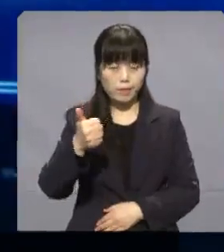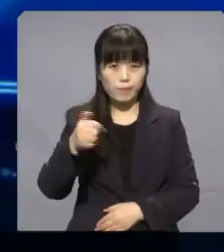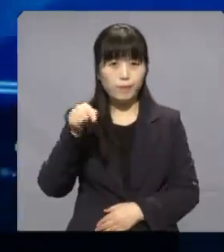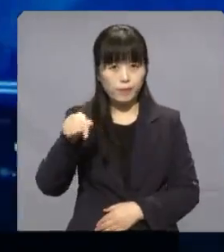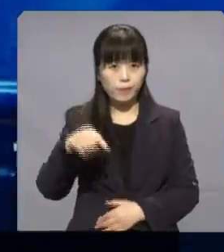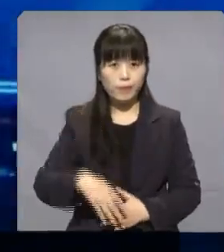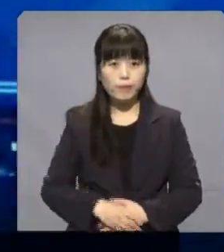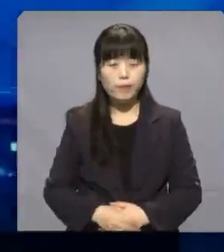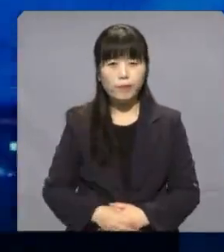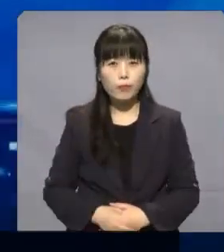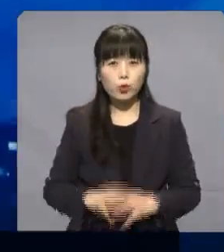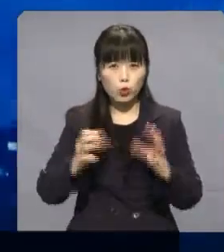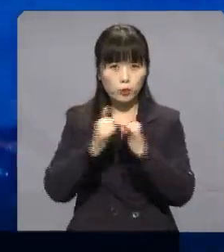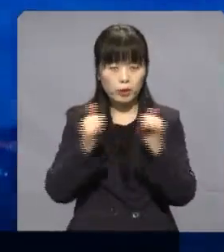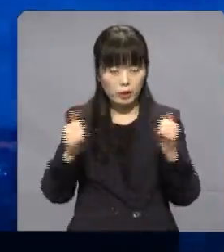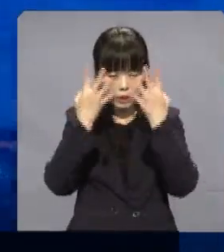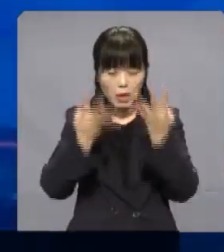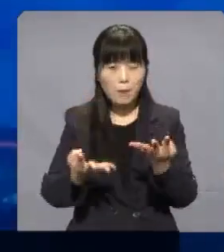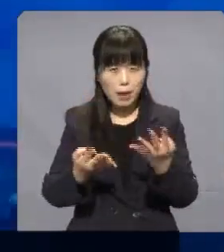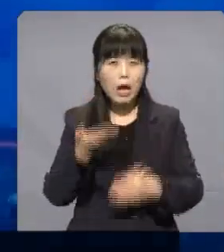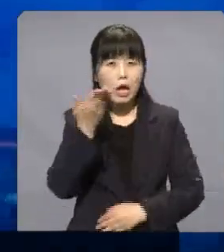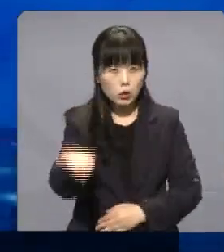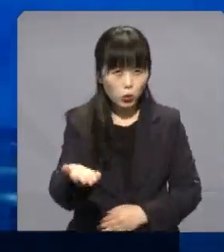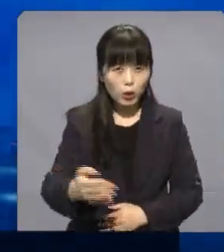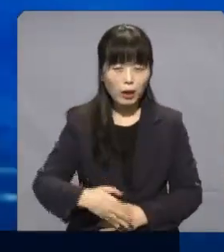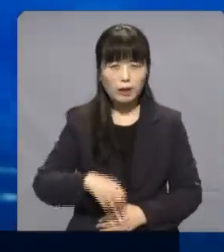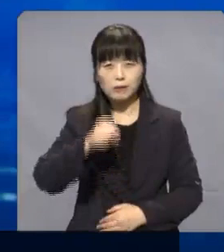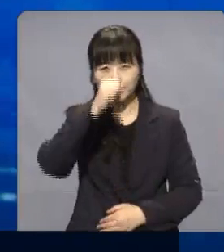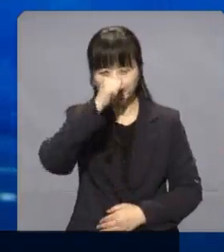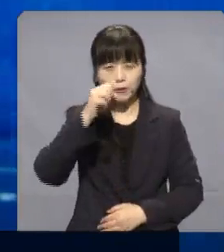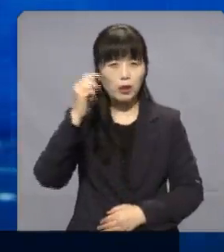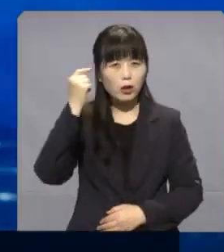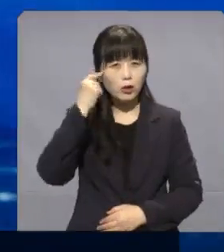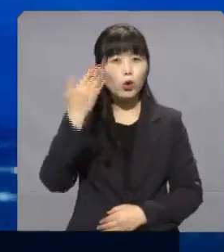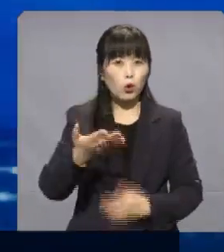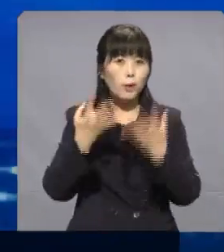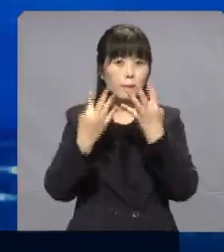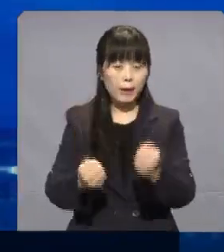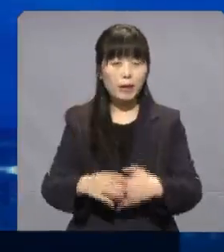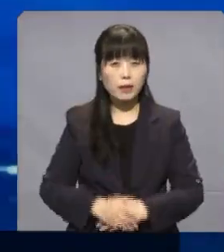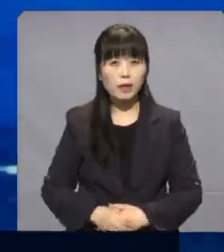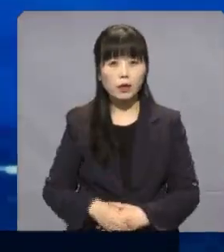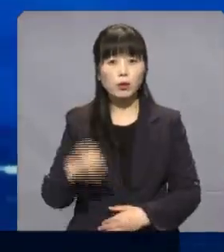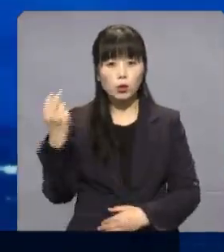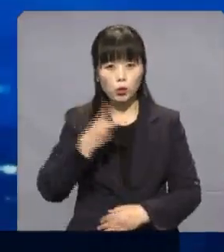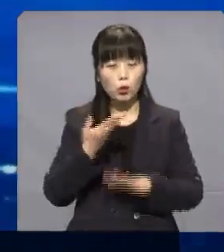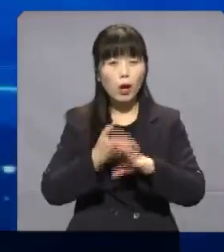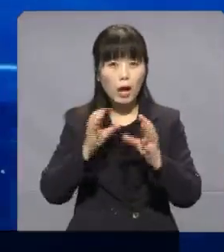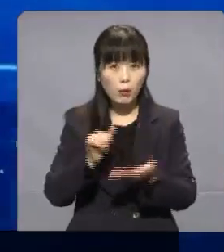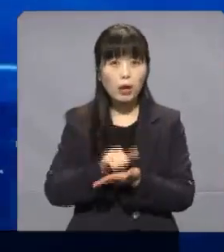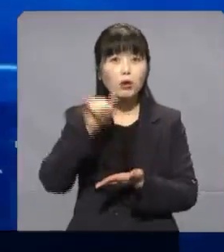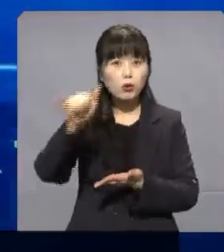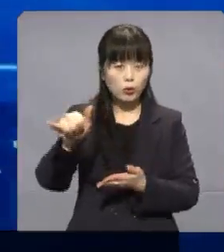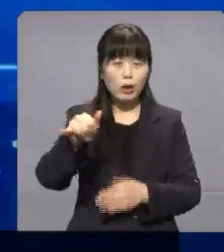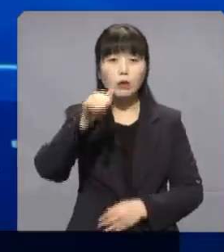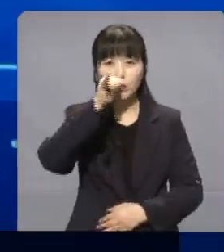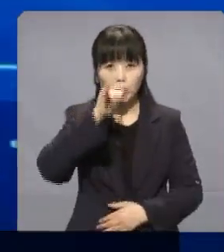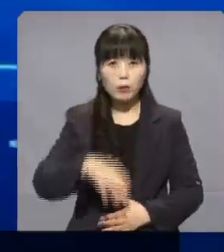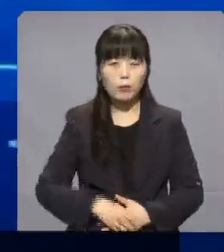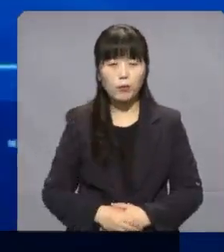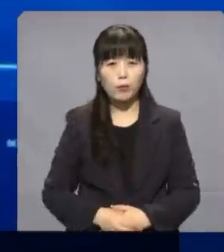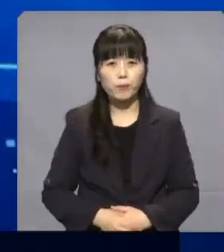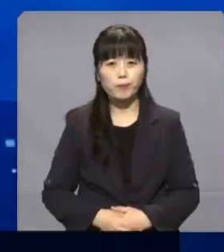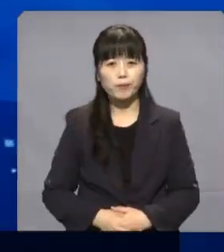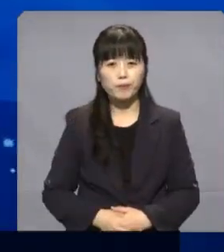같은 경우는 국민들이 사면을 해줘라 이런 긍정적인 여론들이 좀 많았습니다. 그리고 최근에 뭐 해외 출장도 나가는 것으로 알고